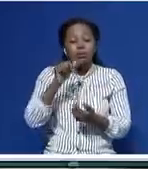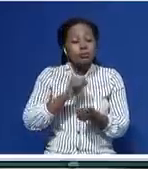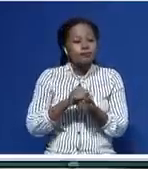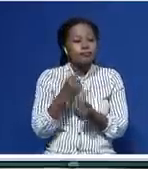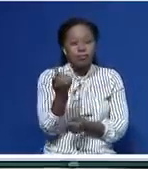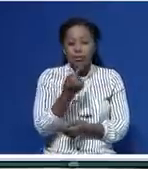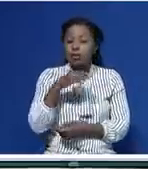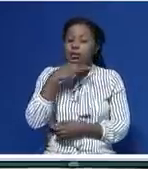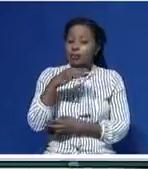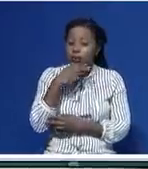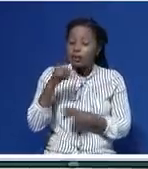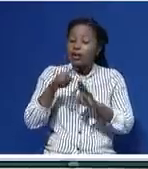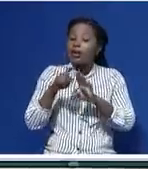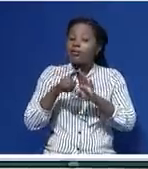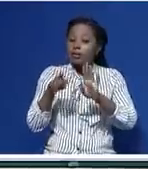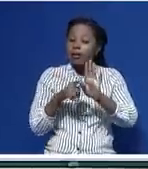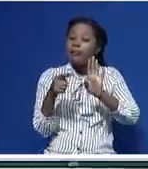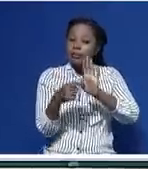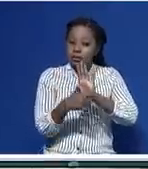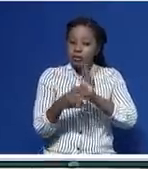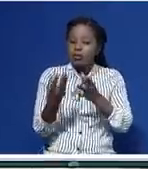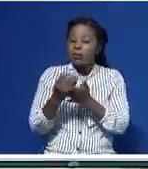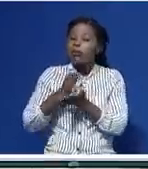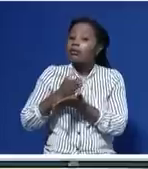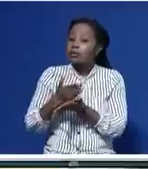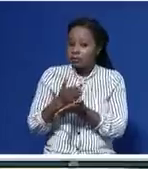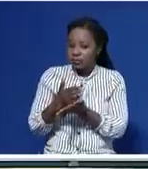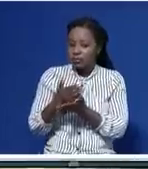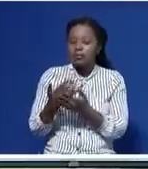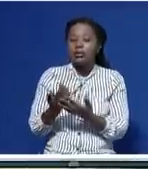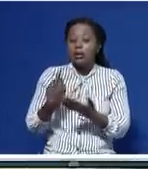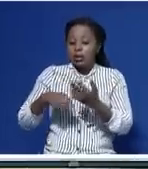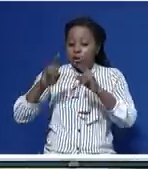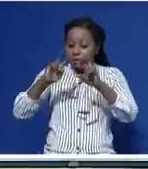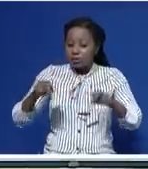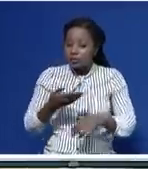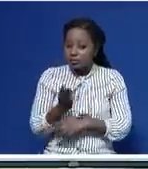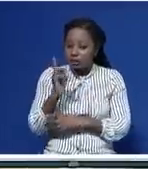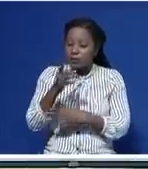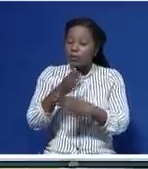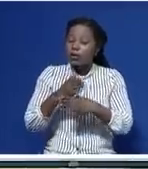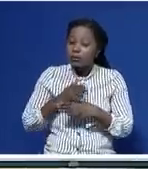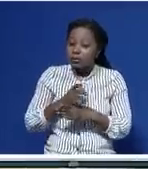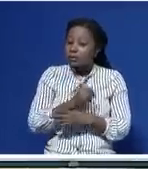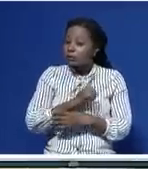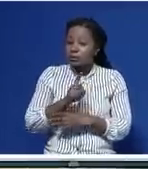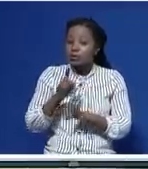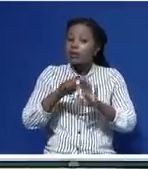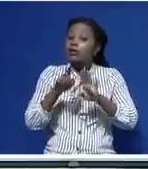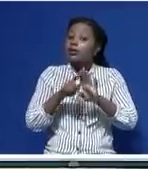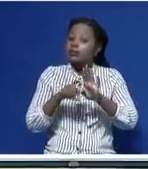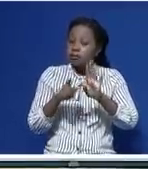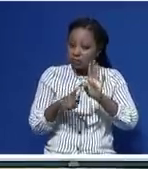chombo pekee cha habari Afrika Mashariki na Kati. Pia katika utafiti huo kuna kampuni ambazo si za